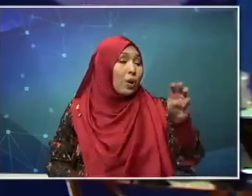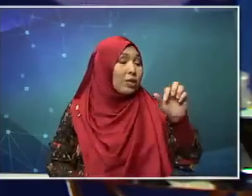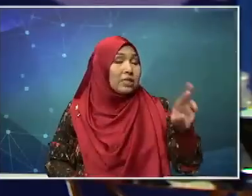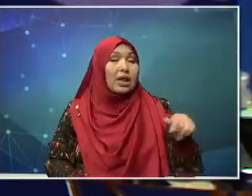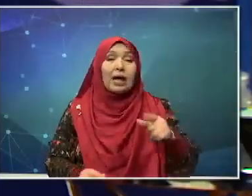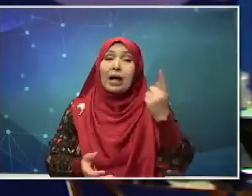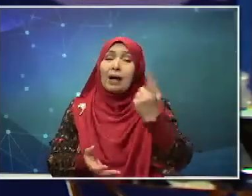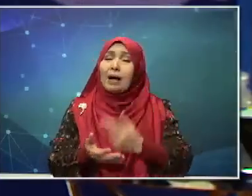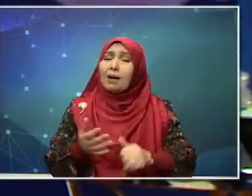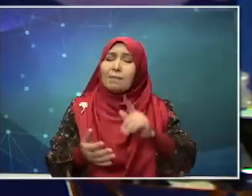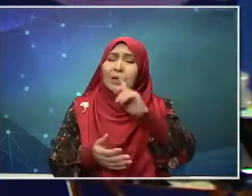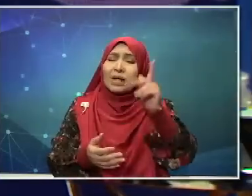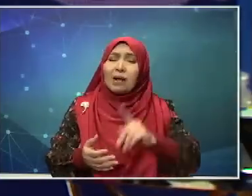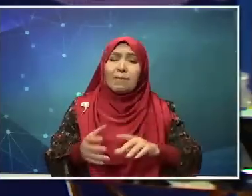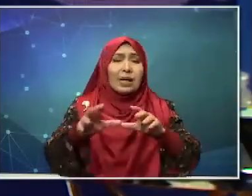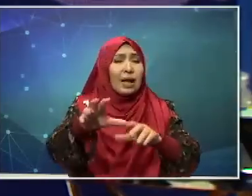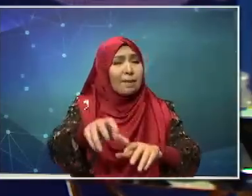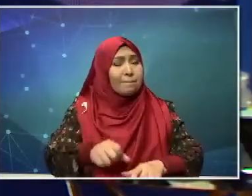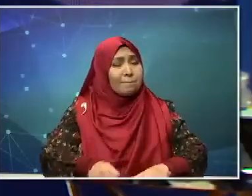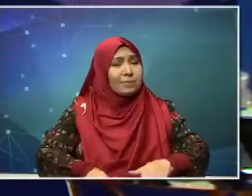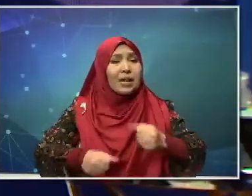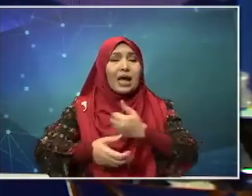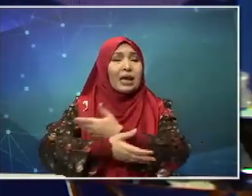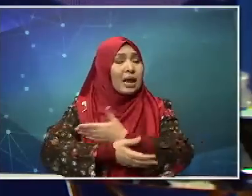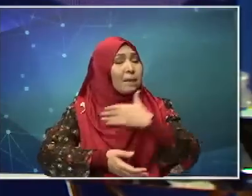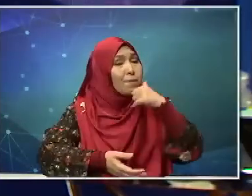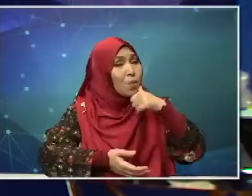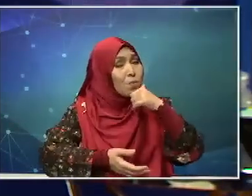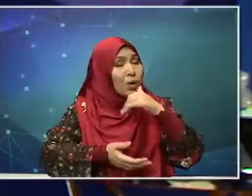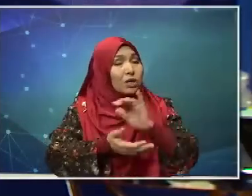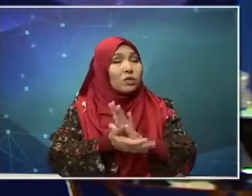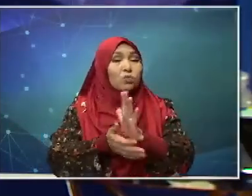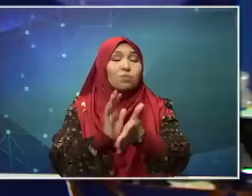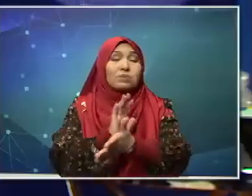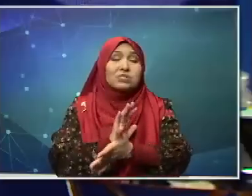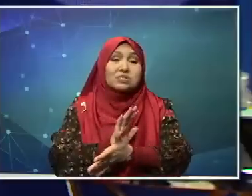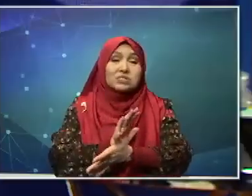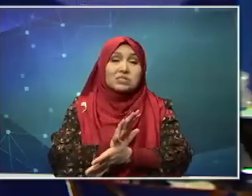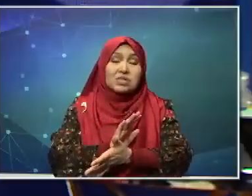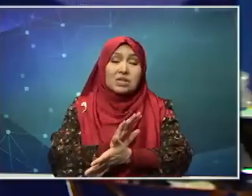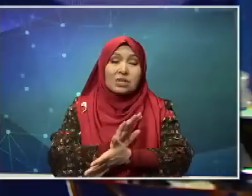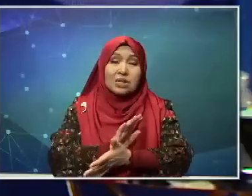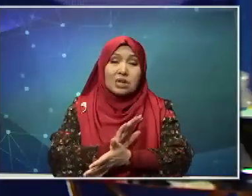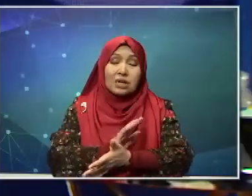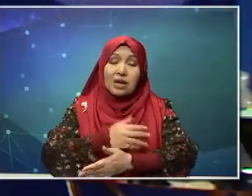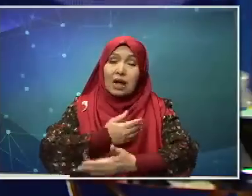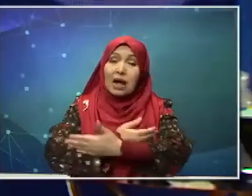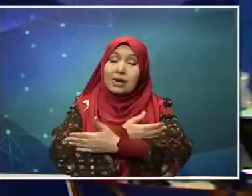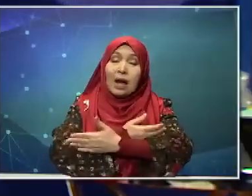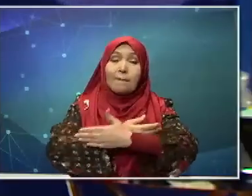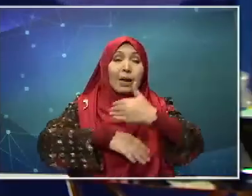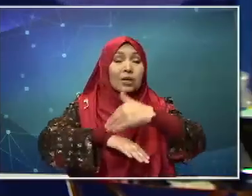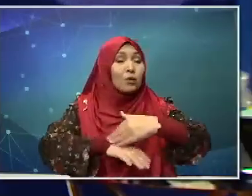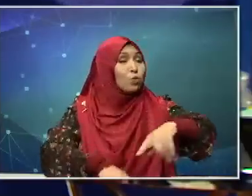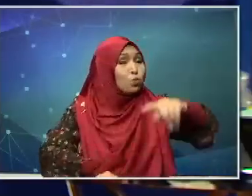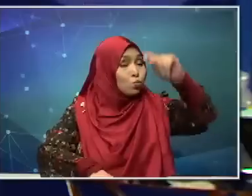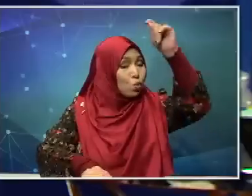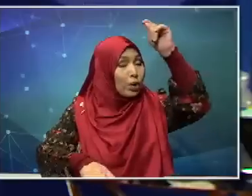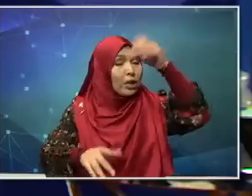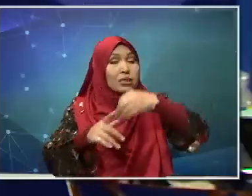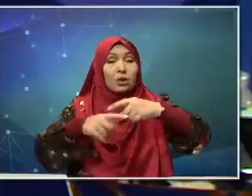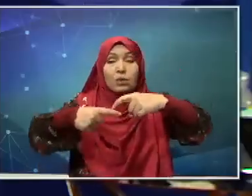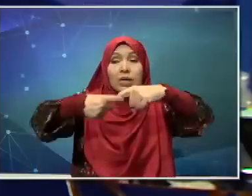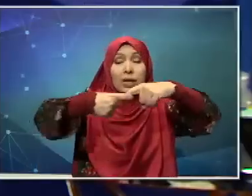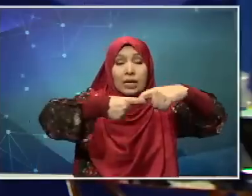Apakah mereka itu mengambil anak perempuan itu sebagai sebagai anak kepada kepada Tuhan ataupun